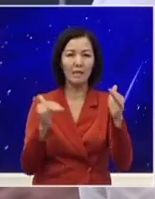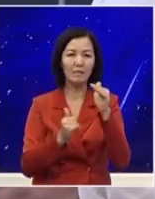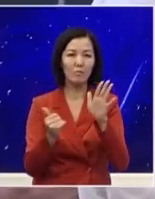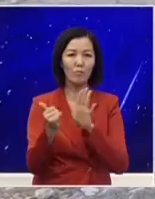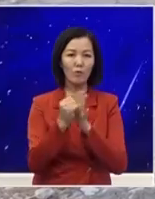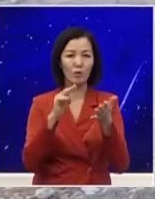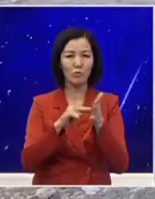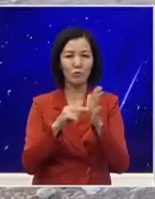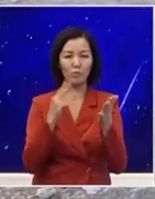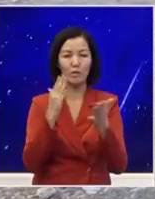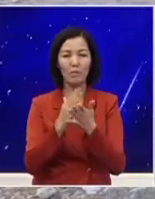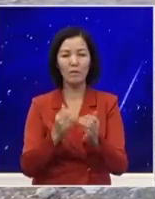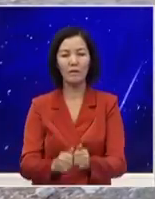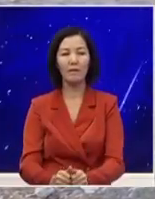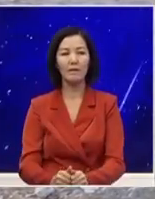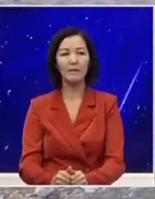тақтасын орнату жоспарда.